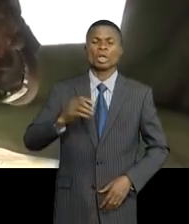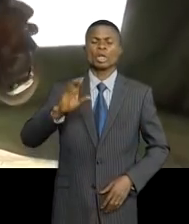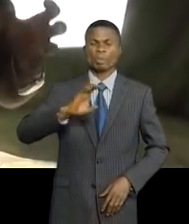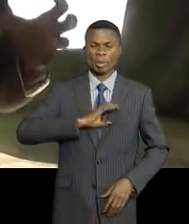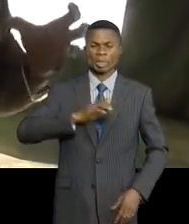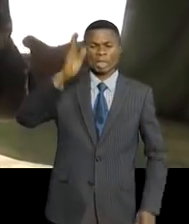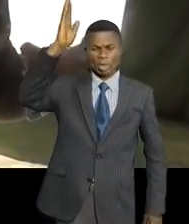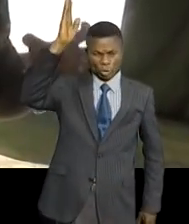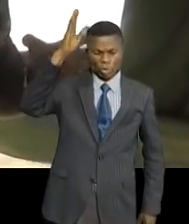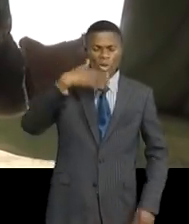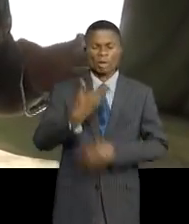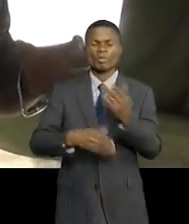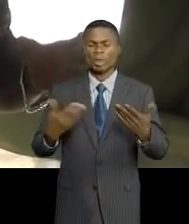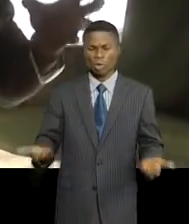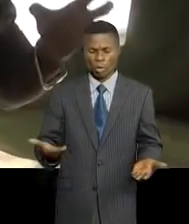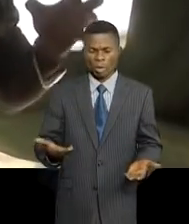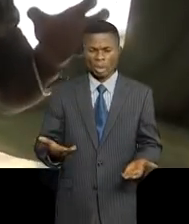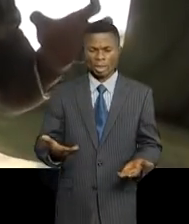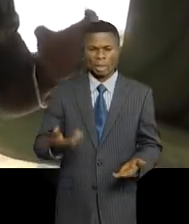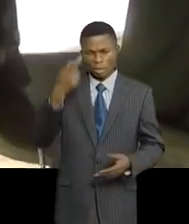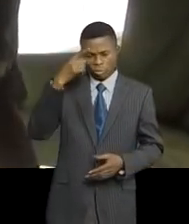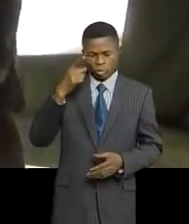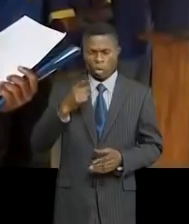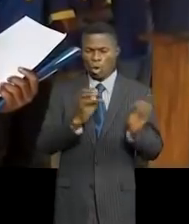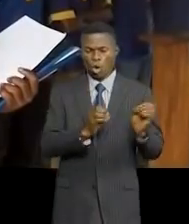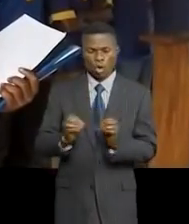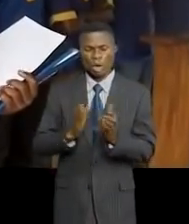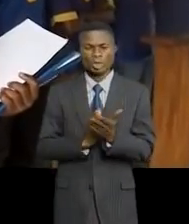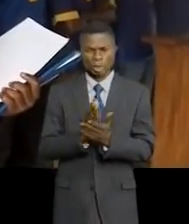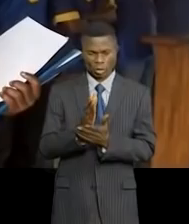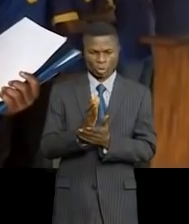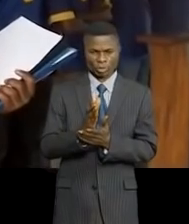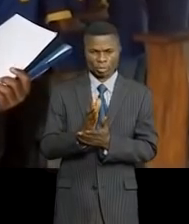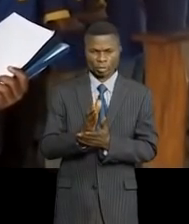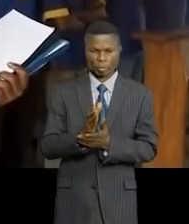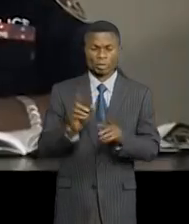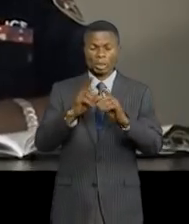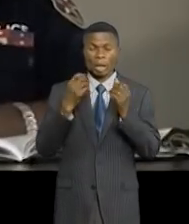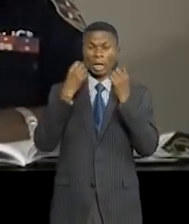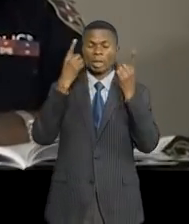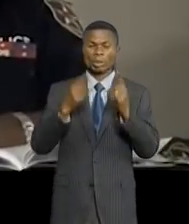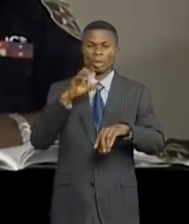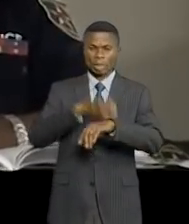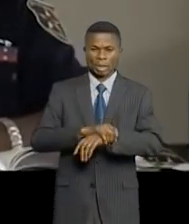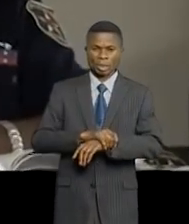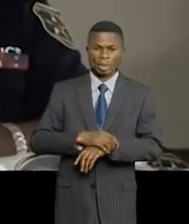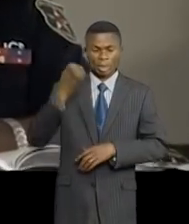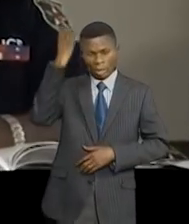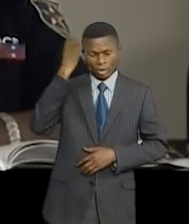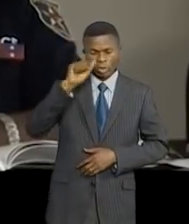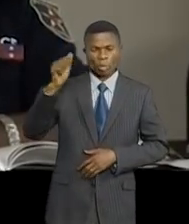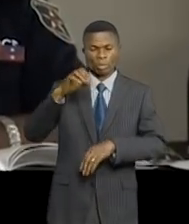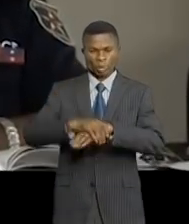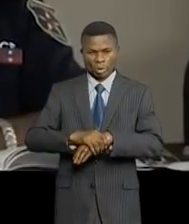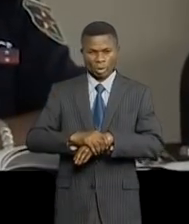éléments qu'il a mis en route pour qu'il puisse maintenir l'ordre. En effet, ils ont été surpris par le général Silvano Kasongo